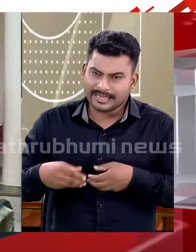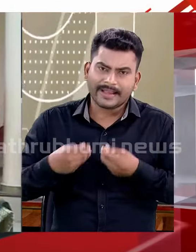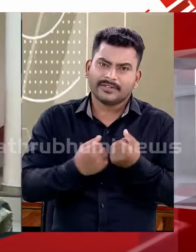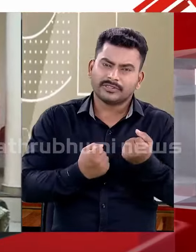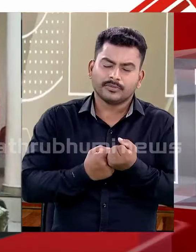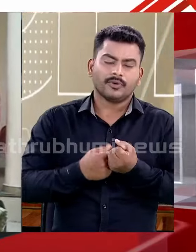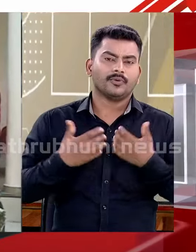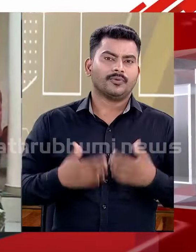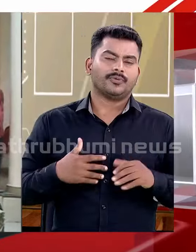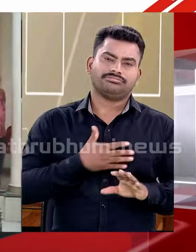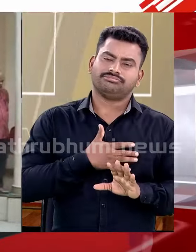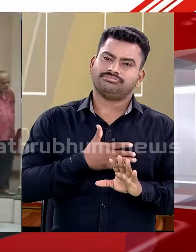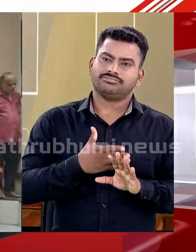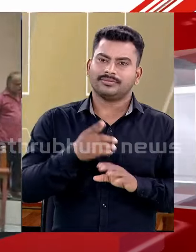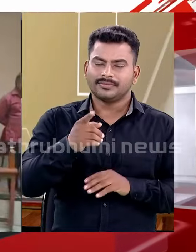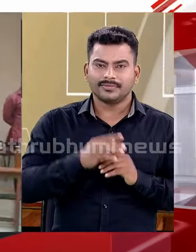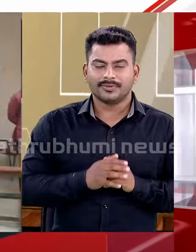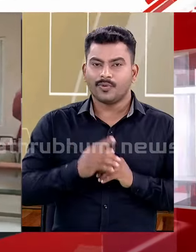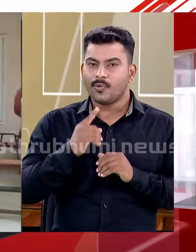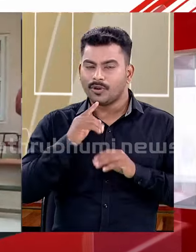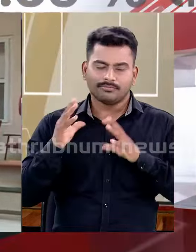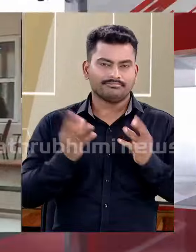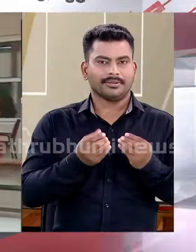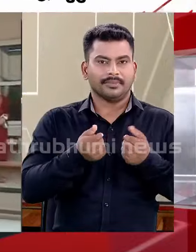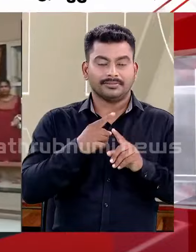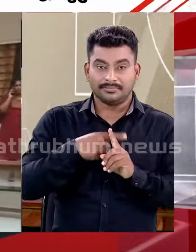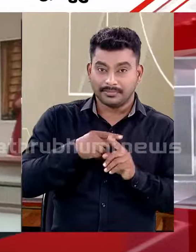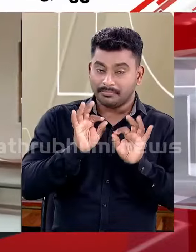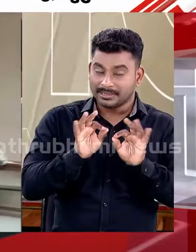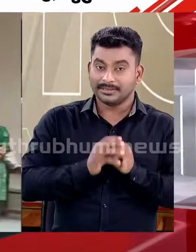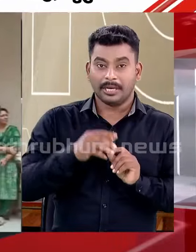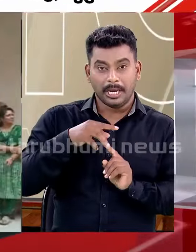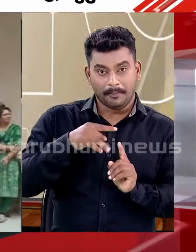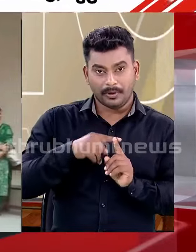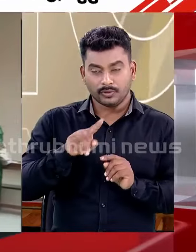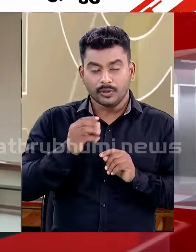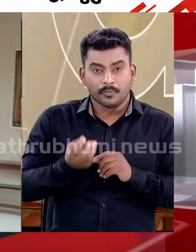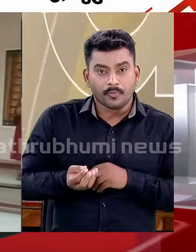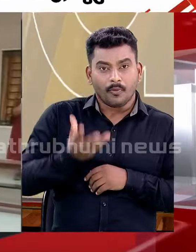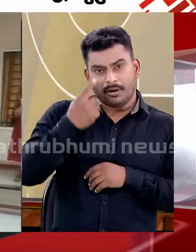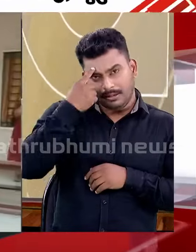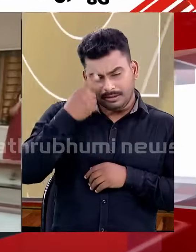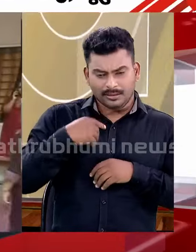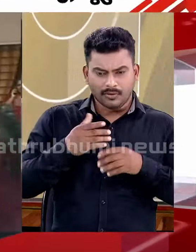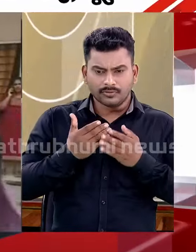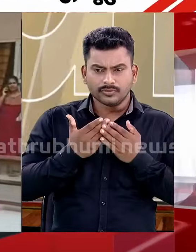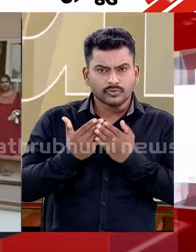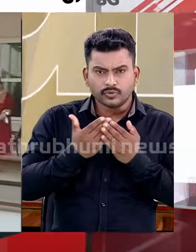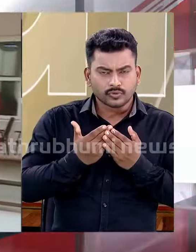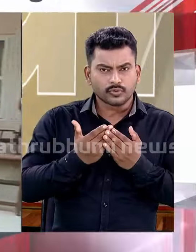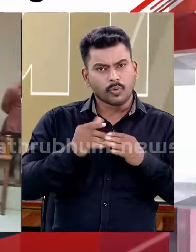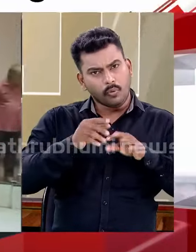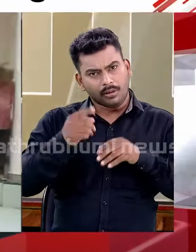കൂടെയുണ്ട്. മാഡത്തിന്റെ വാക്കിൽ വലിയ ആത്മവിശ്വാസമുണ്ട്. ഇതേ കാഴ്ചകൾ തന്നെയാണോ ഇന്ന് രാവിലെ സംഭവിക്കുമെന്ന് മനസ്സിൽ കരുതിയത്? അതെ അതെ,